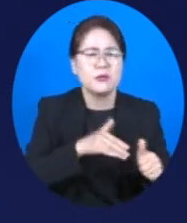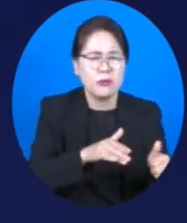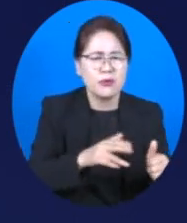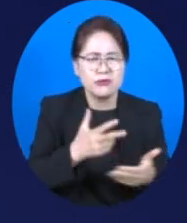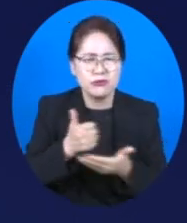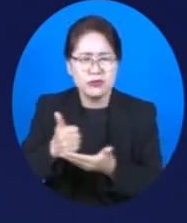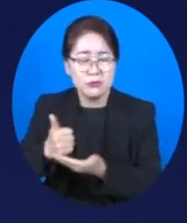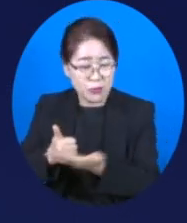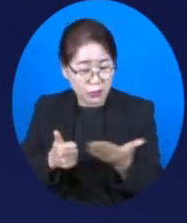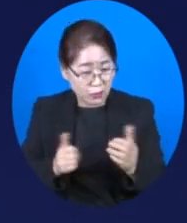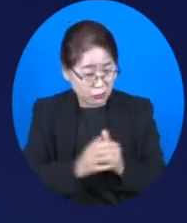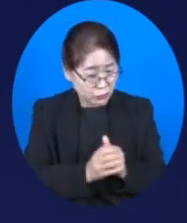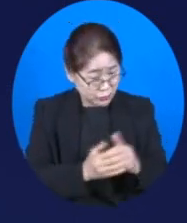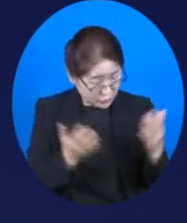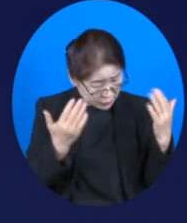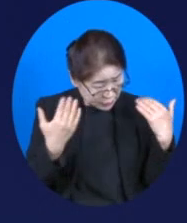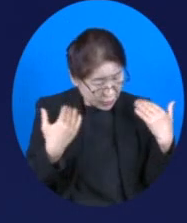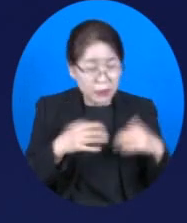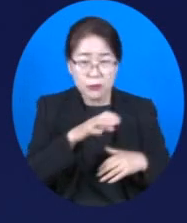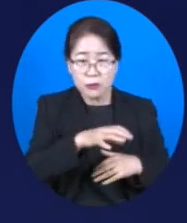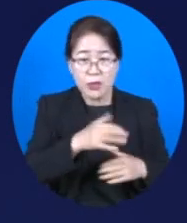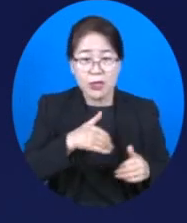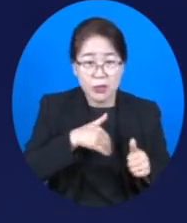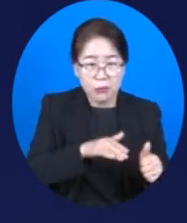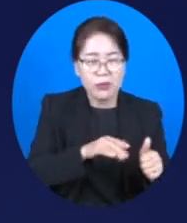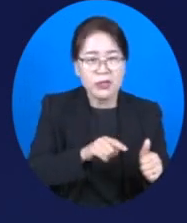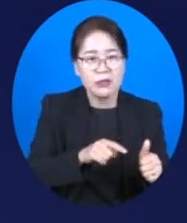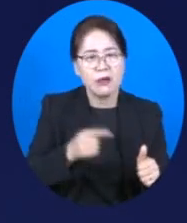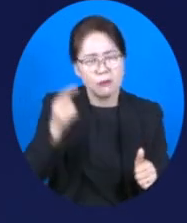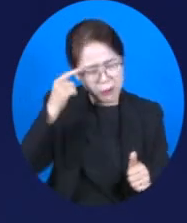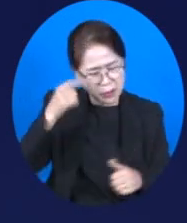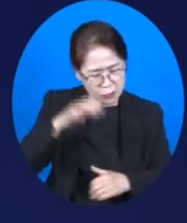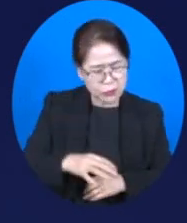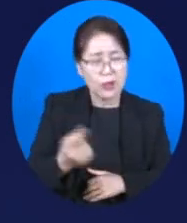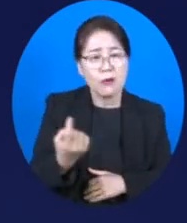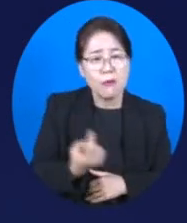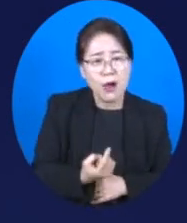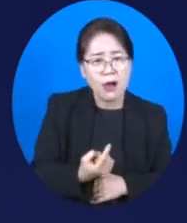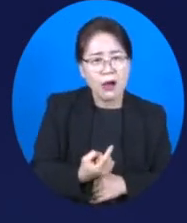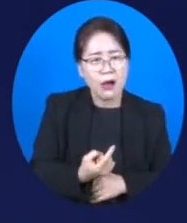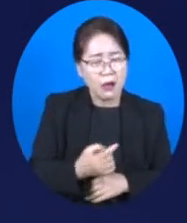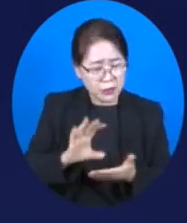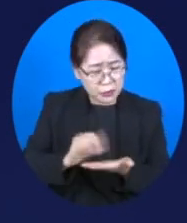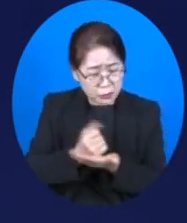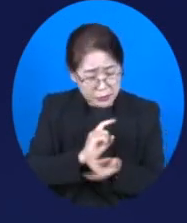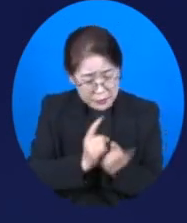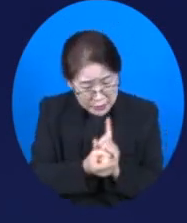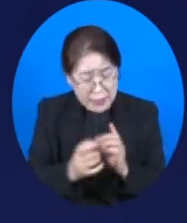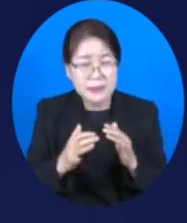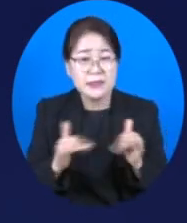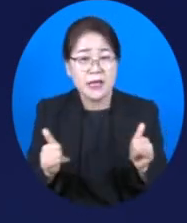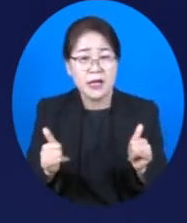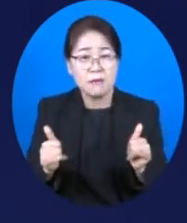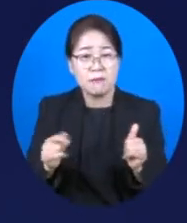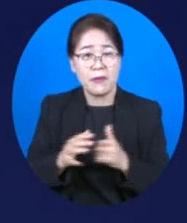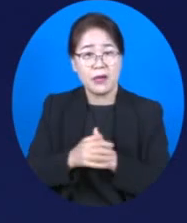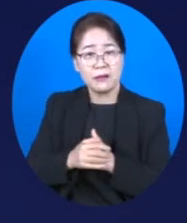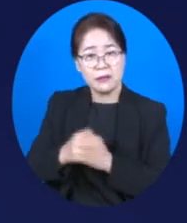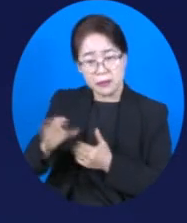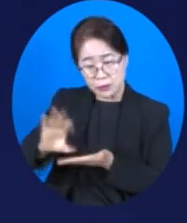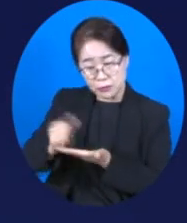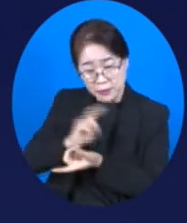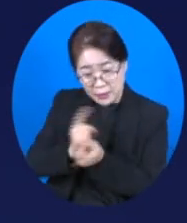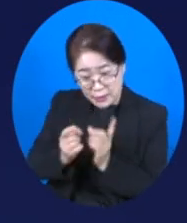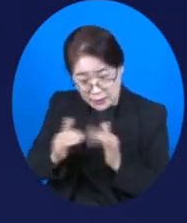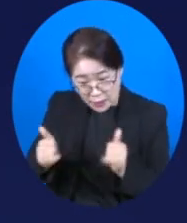주님이 여러분을 그 캠퍼스에 보내셨습니다. 그러면 내가 지금 왜 이곳에 와 있지? 내가 그리스도를 대신한 사람인데 그리스도를